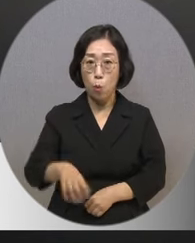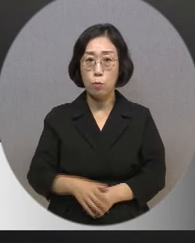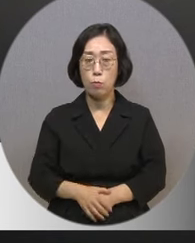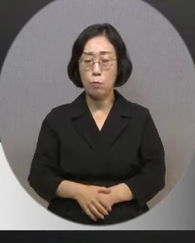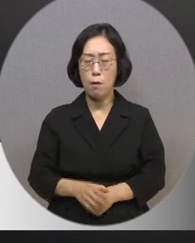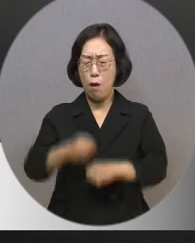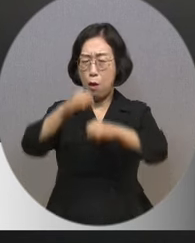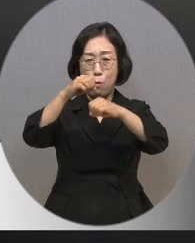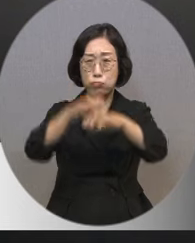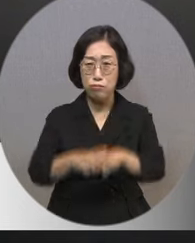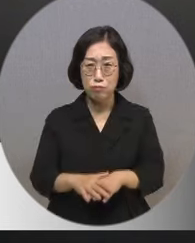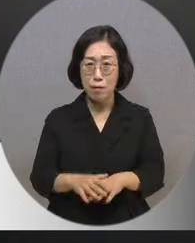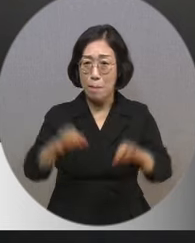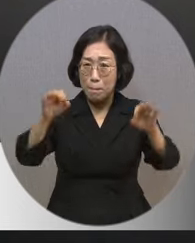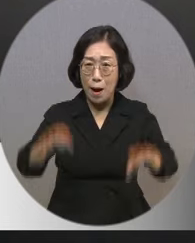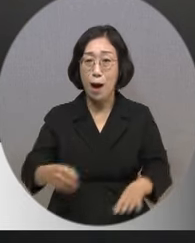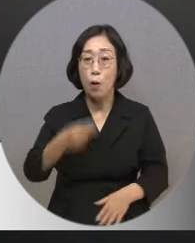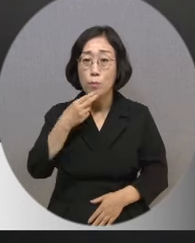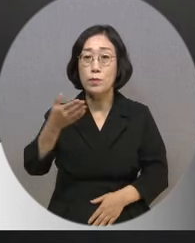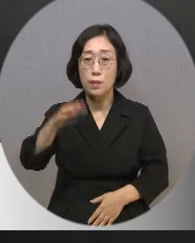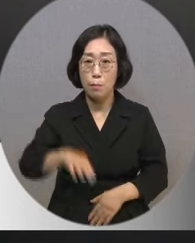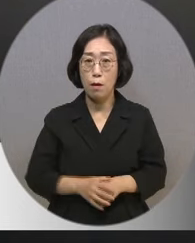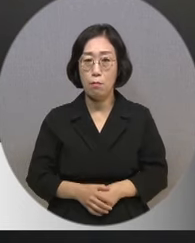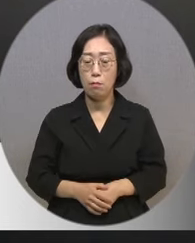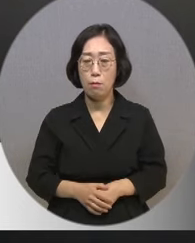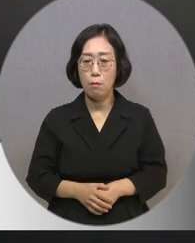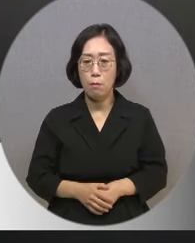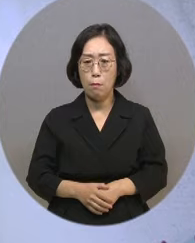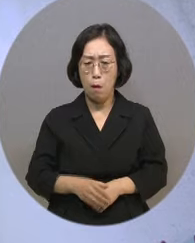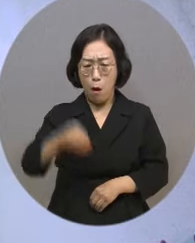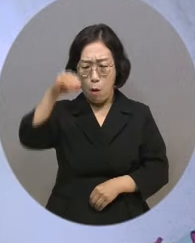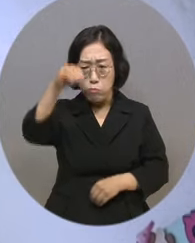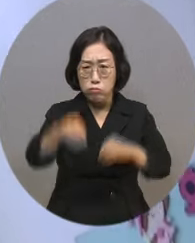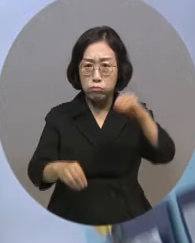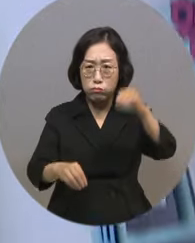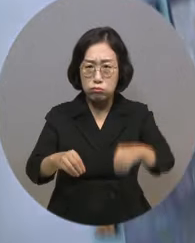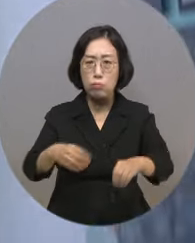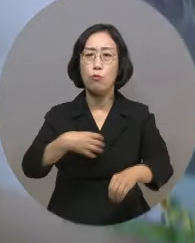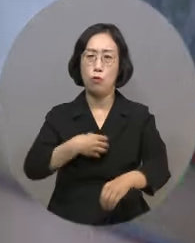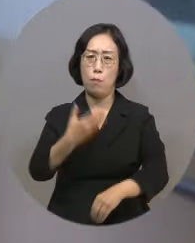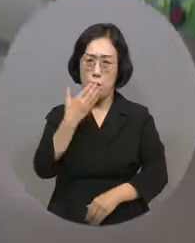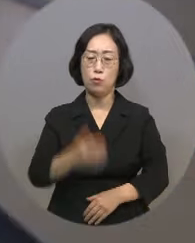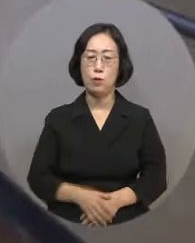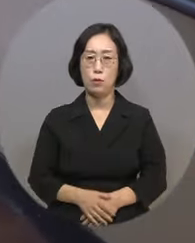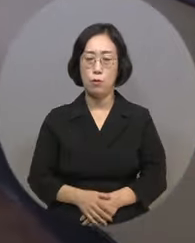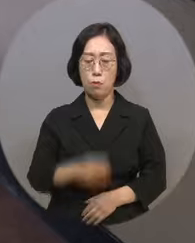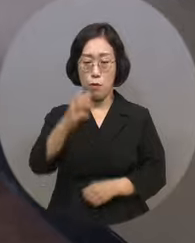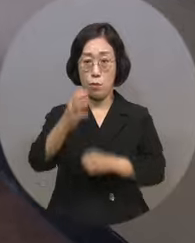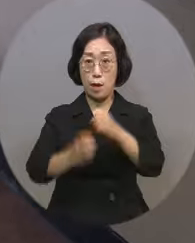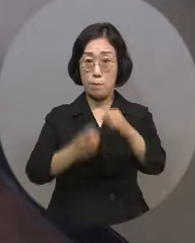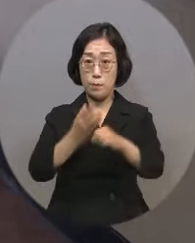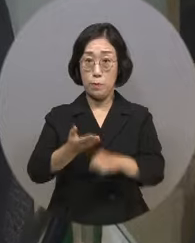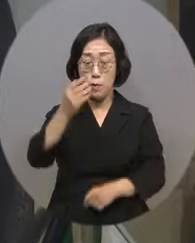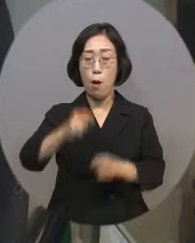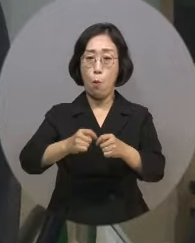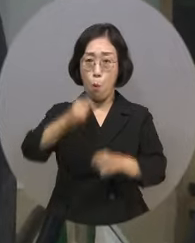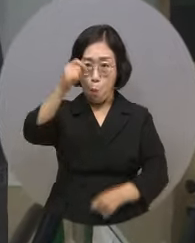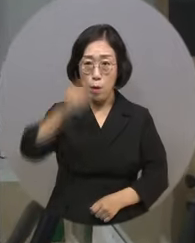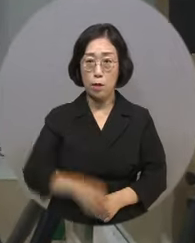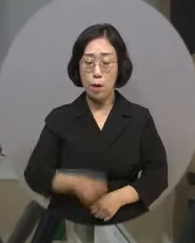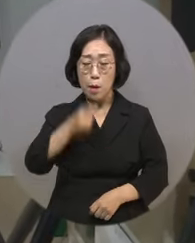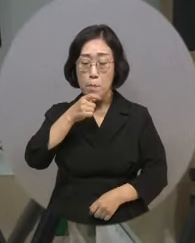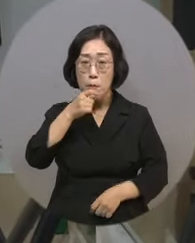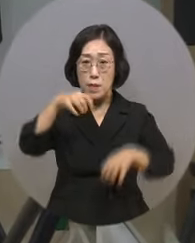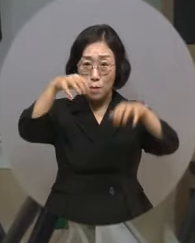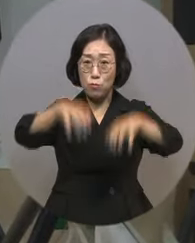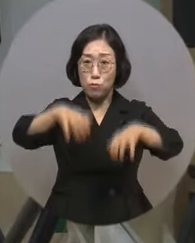확 무너지는 않겠지만 위에서 뭐 시설물이 떨어질 수도 있고. 30년이 지난 건축물은 빗물 누수로 인한 침수